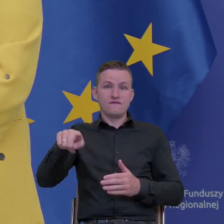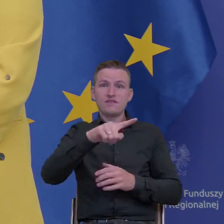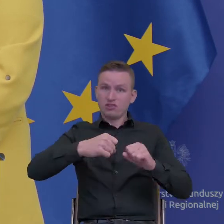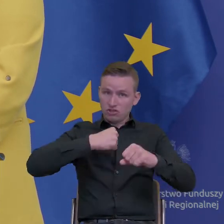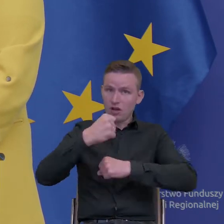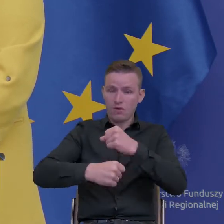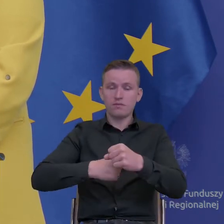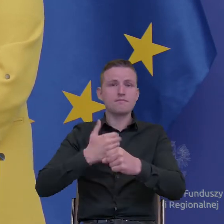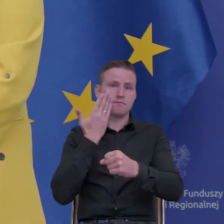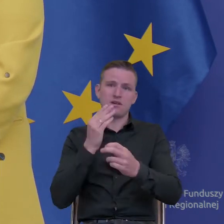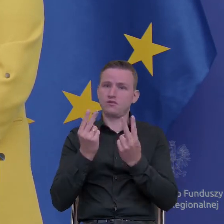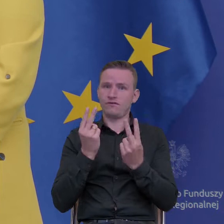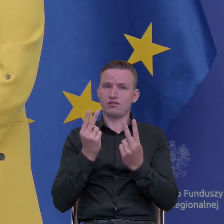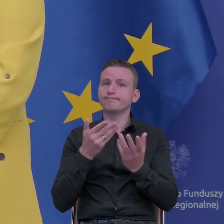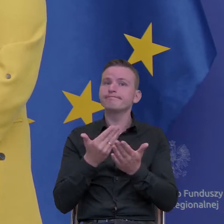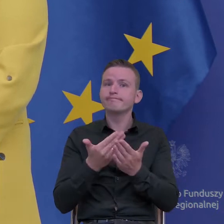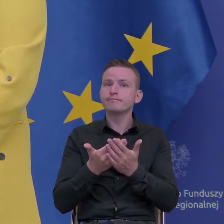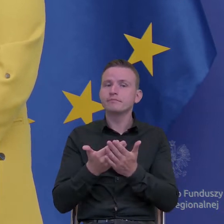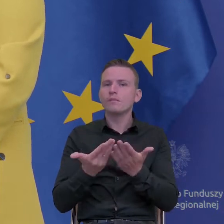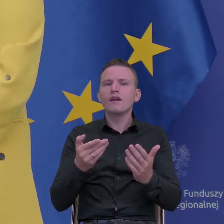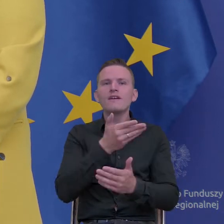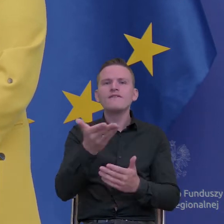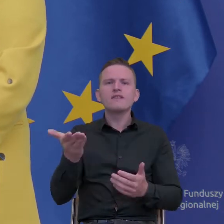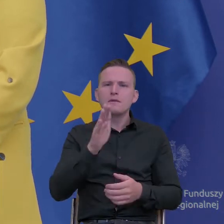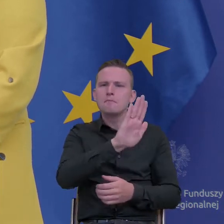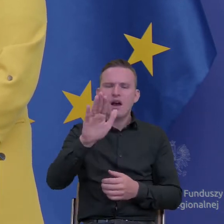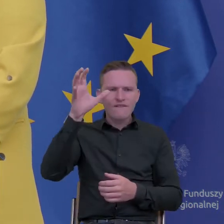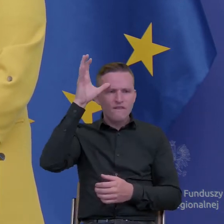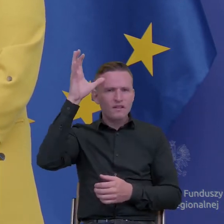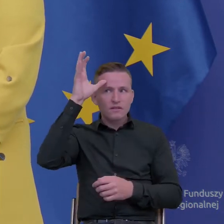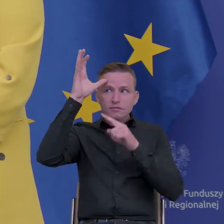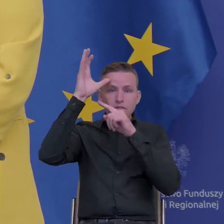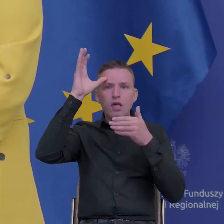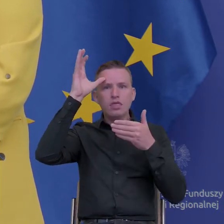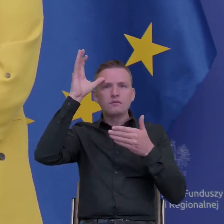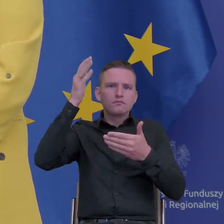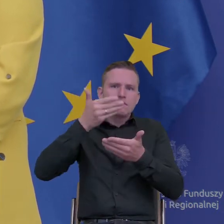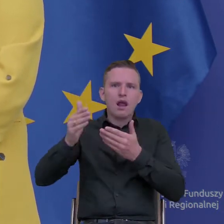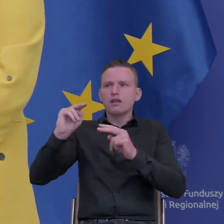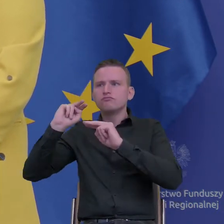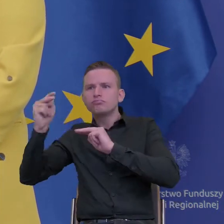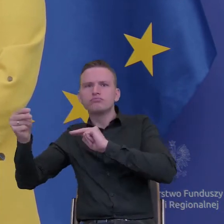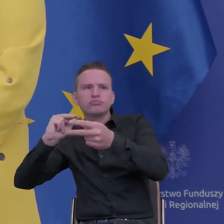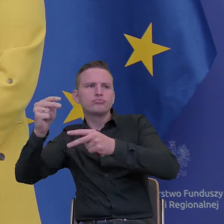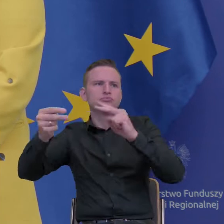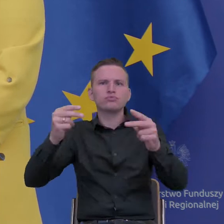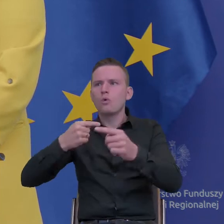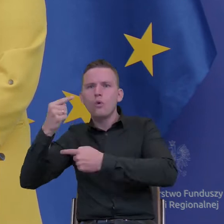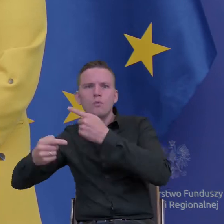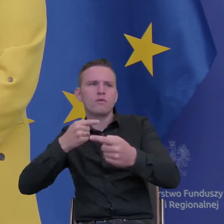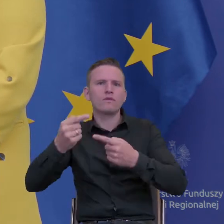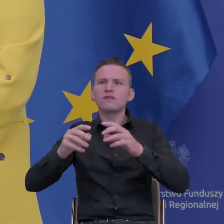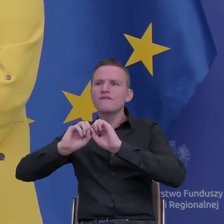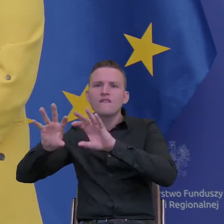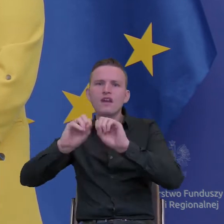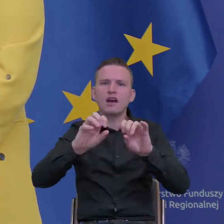o tym, aby te osoby z niepełnosprawnościami dostrzec, ale również o tym, że